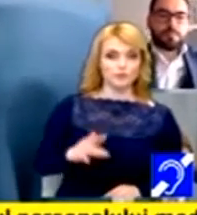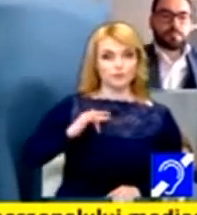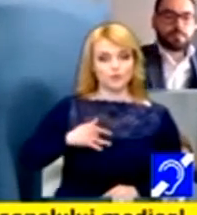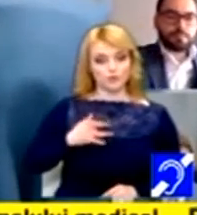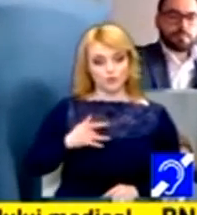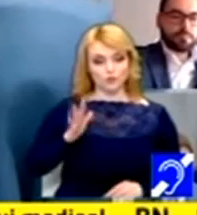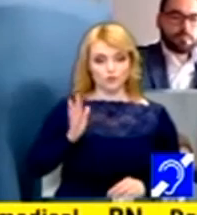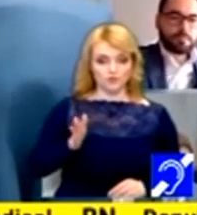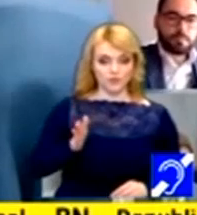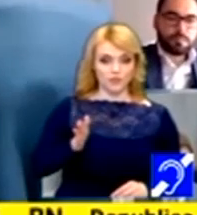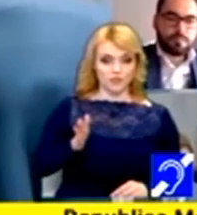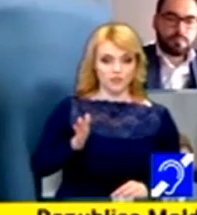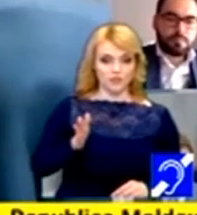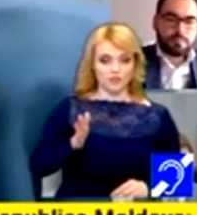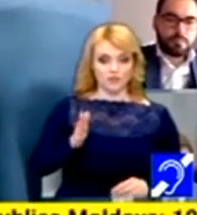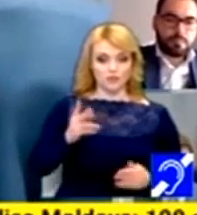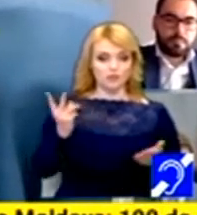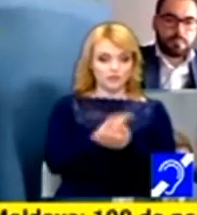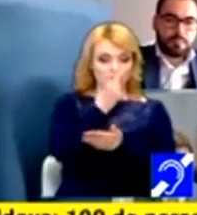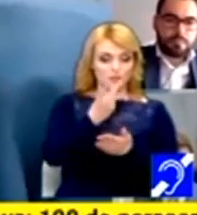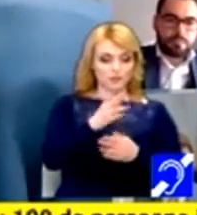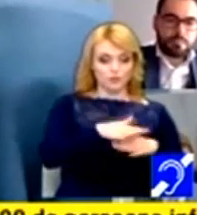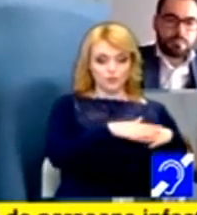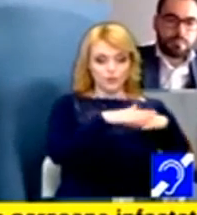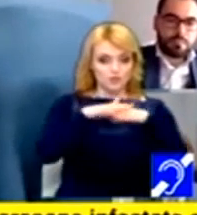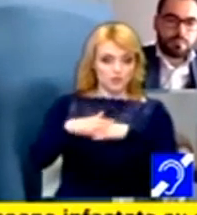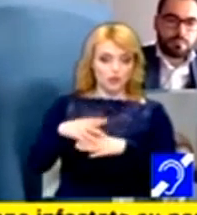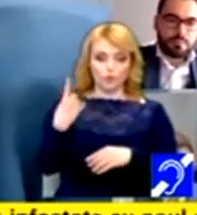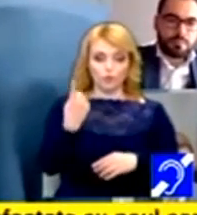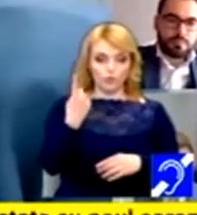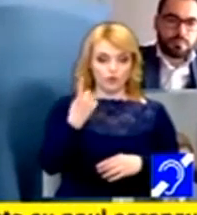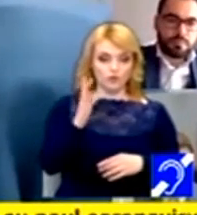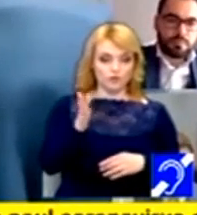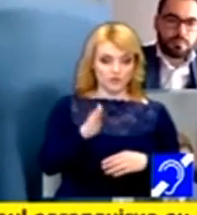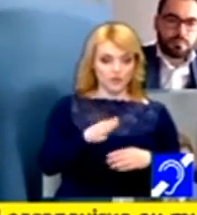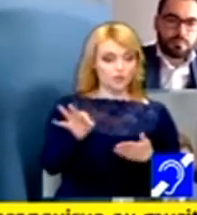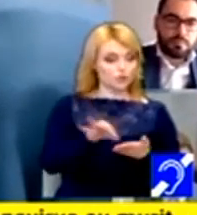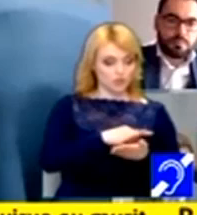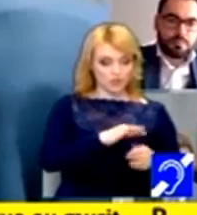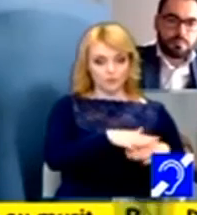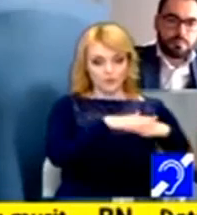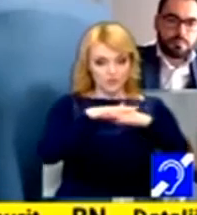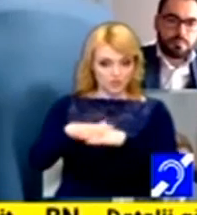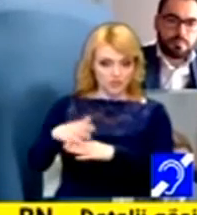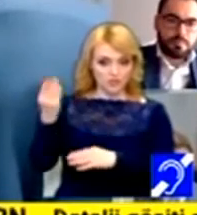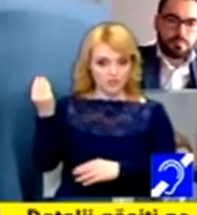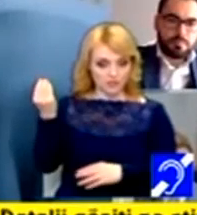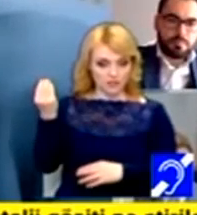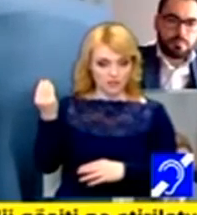Presupunem că vor fi două tranșe. Una va veni imediat